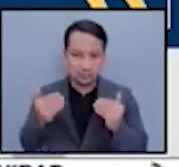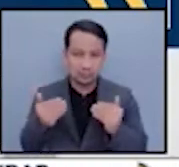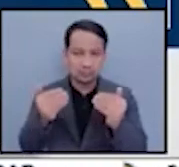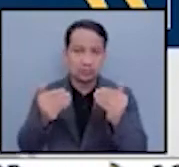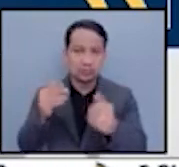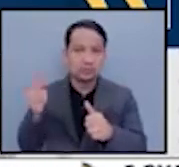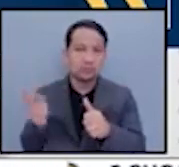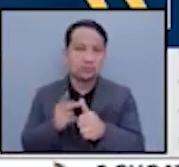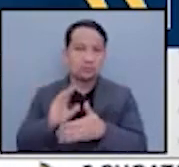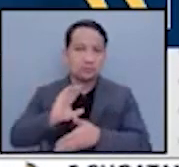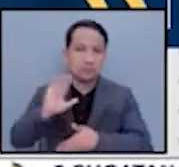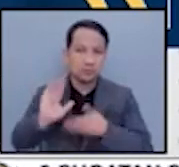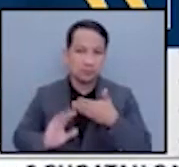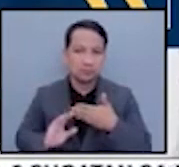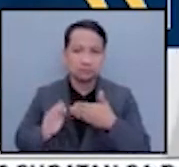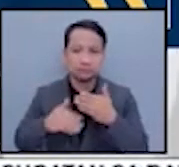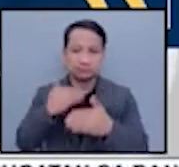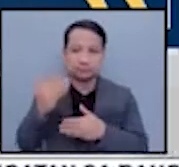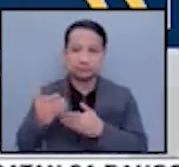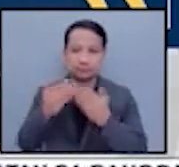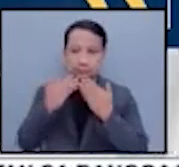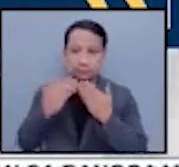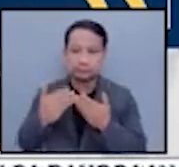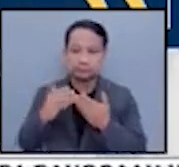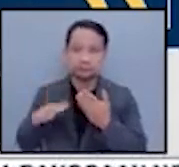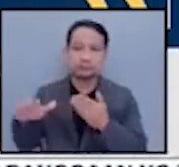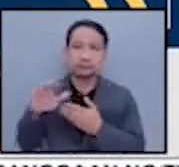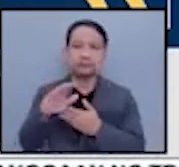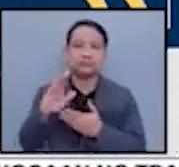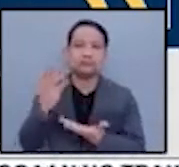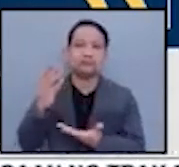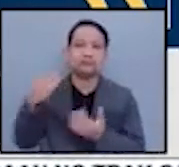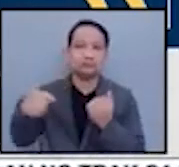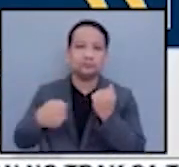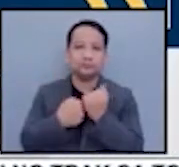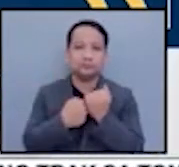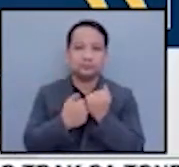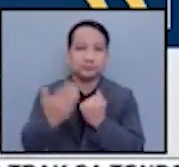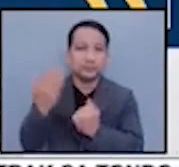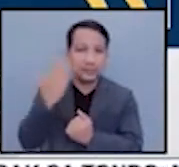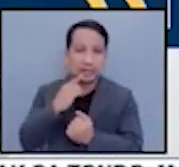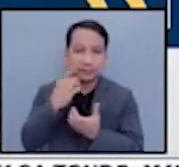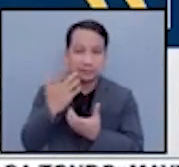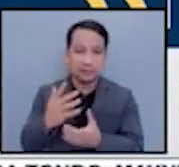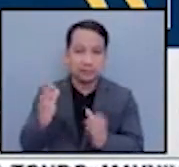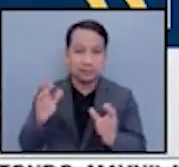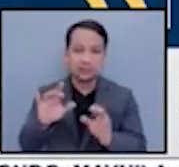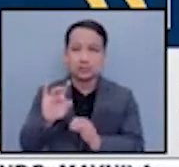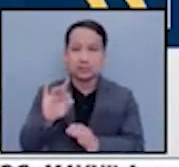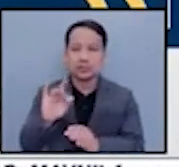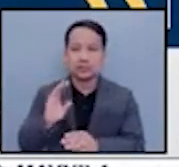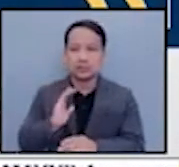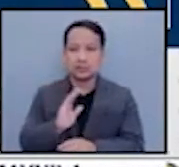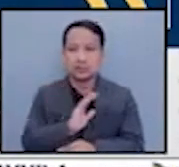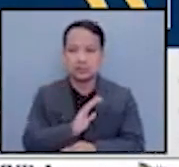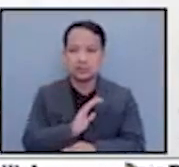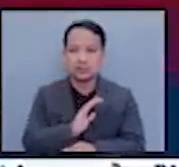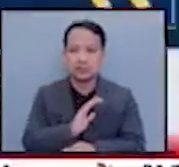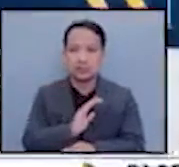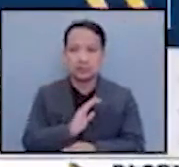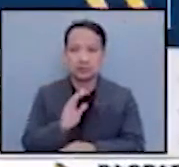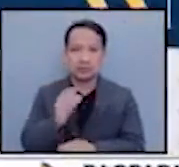makukumpleto. Nagpasalamat din si Velasco kay Romualdez sa pagtulong nito sa patapos ng 18th Congress bilang House Majority